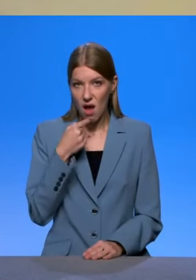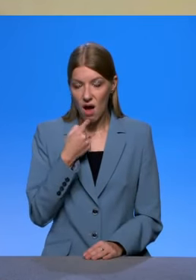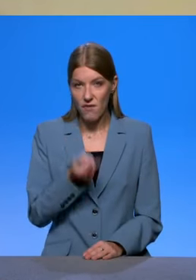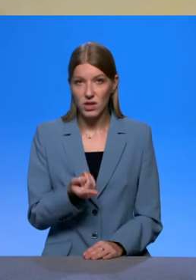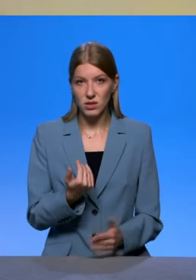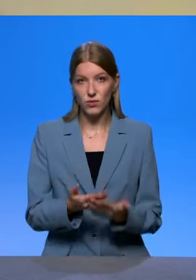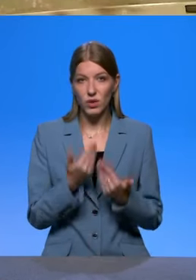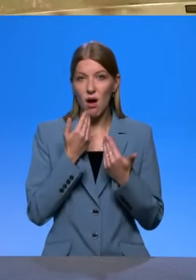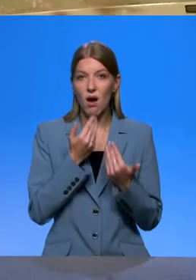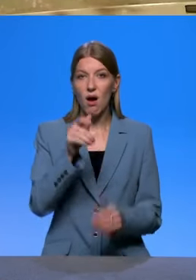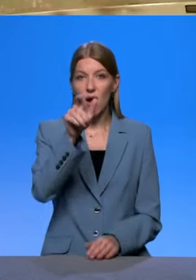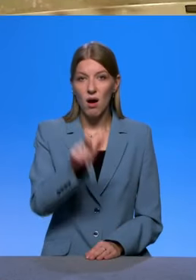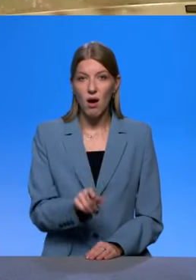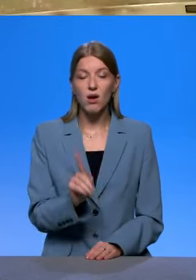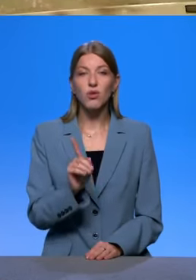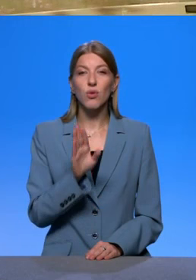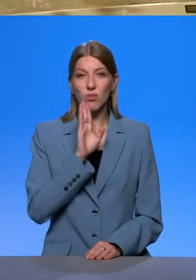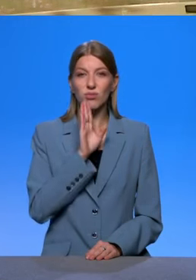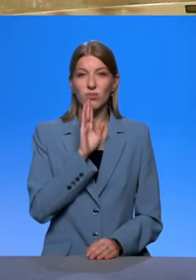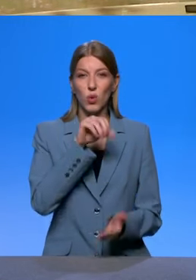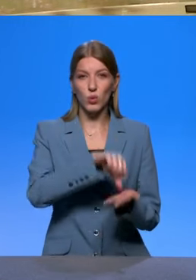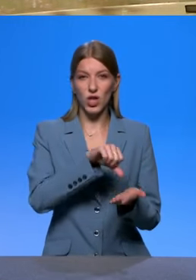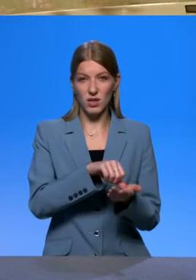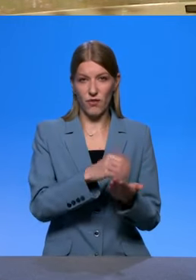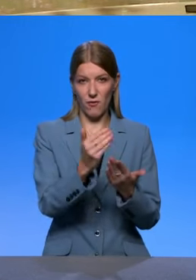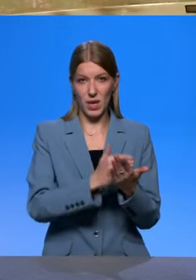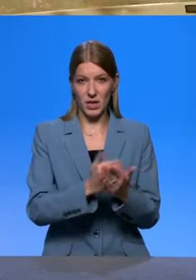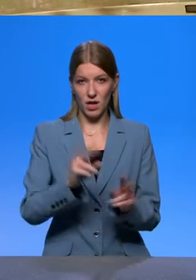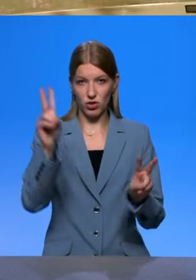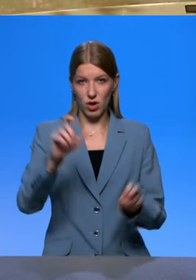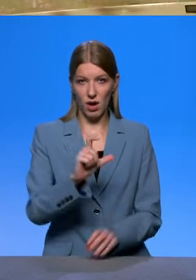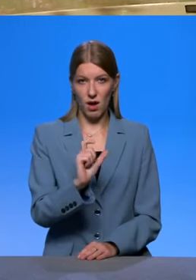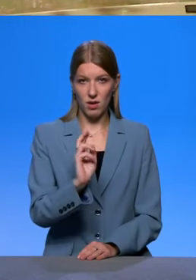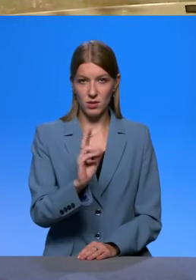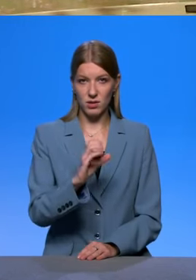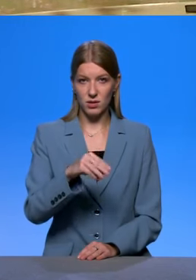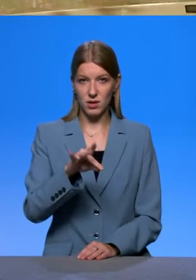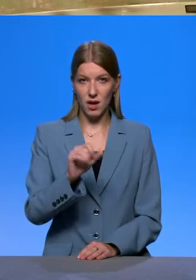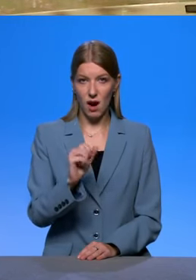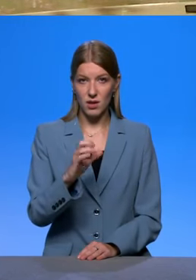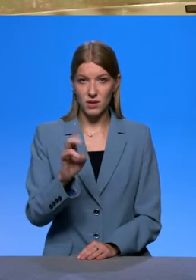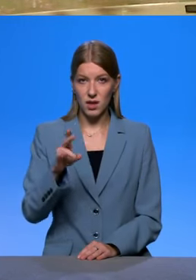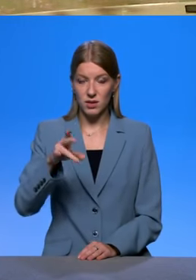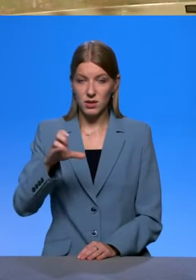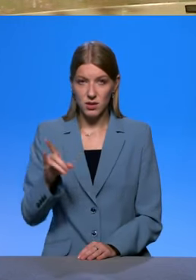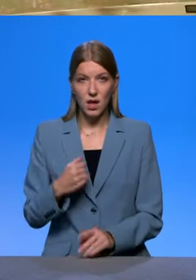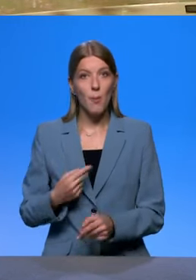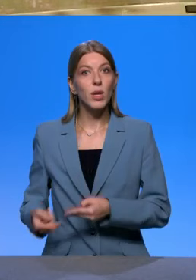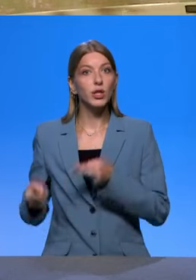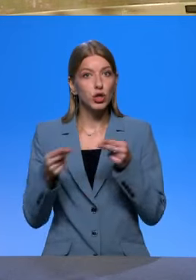та, которая была вот в экстрасенсах, в передачах, вот, приезжала к ней, деньги